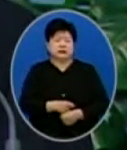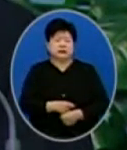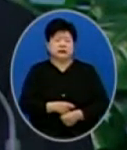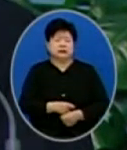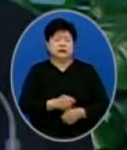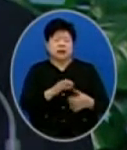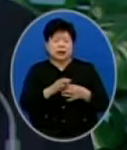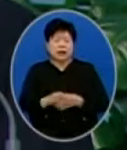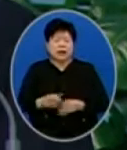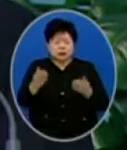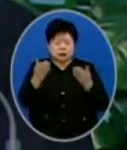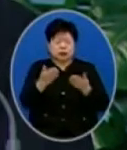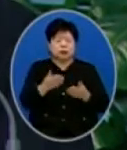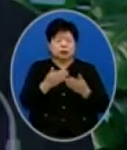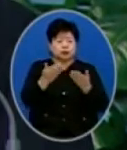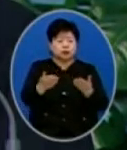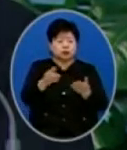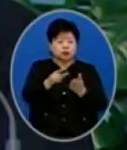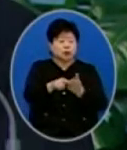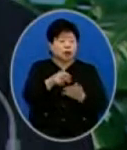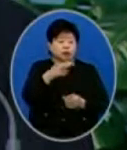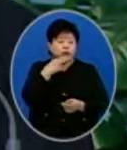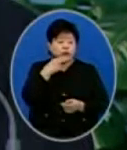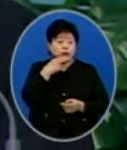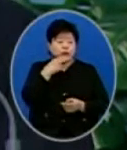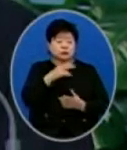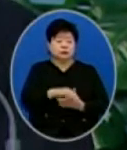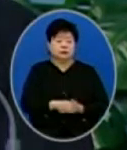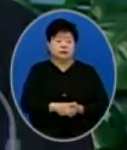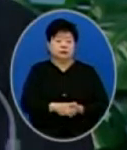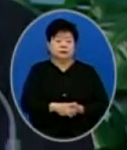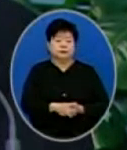해야 되고 쉴 시간도 없고